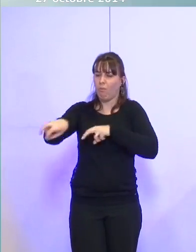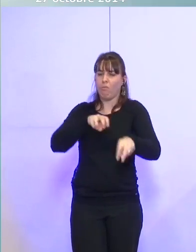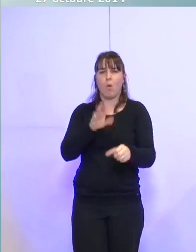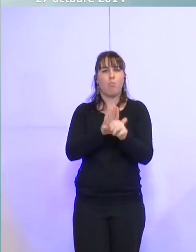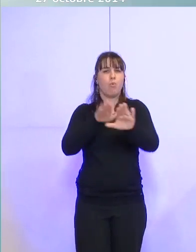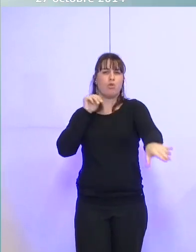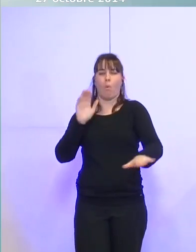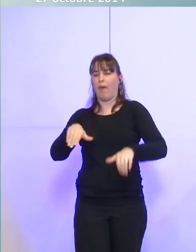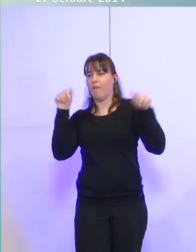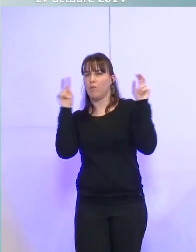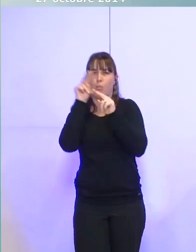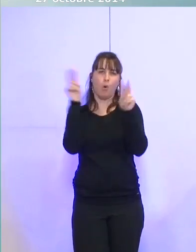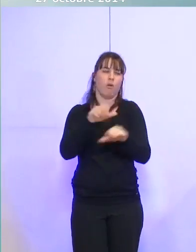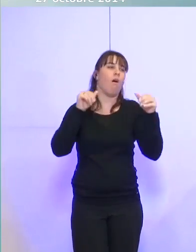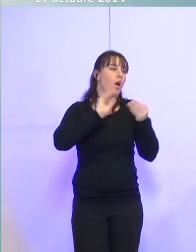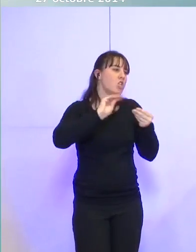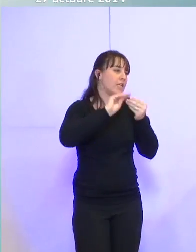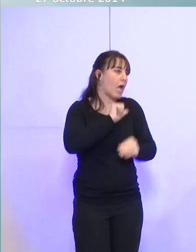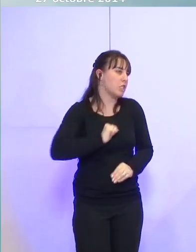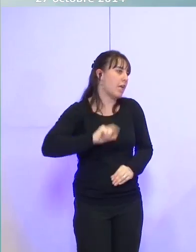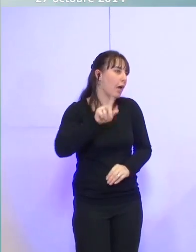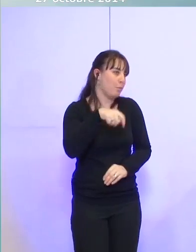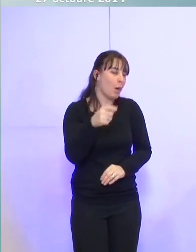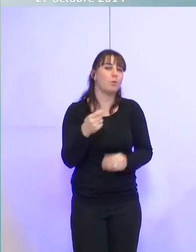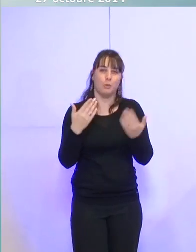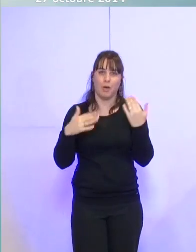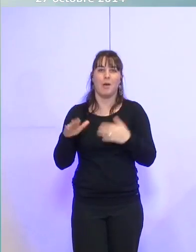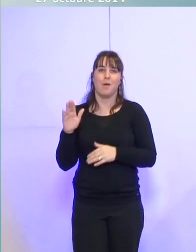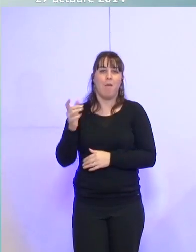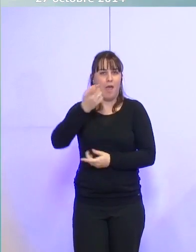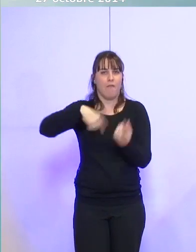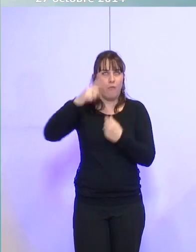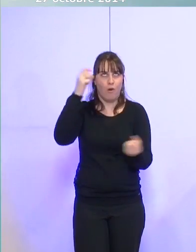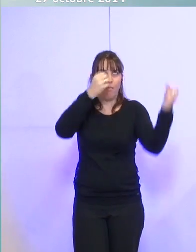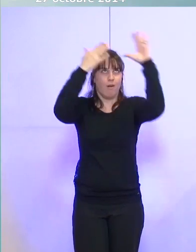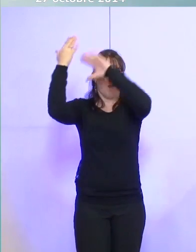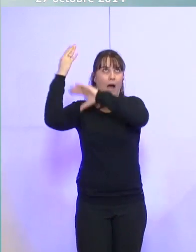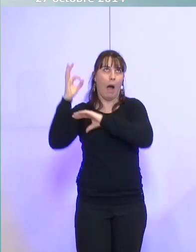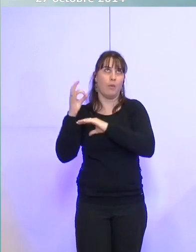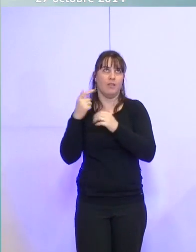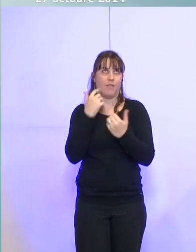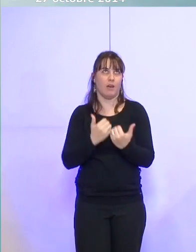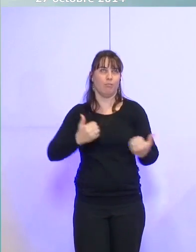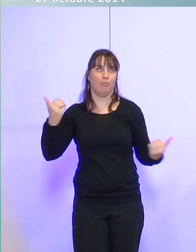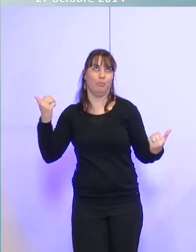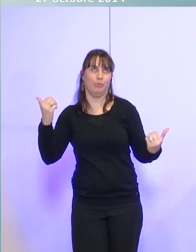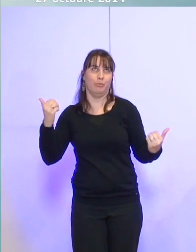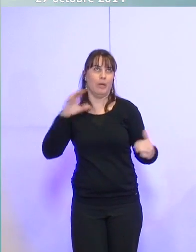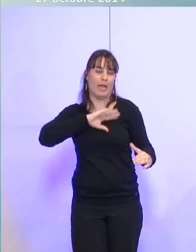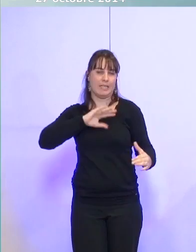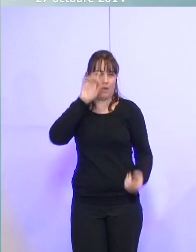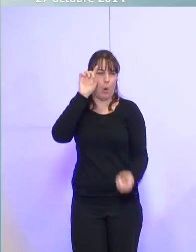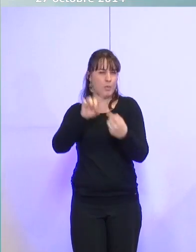de pollution. Je caricature bien évidemment le propos pour vous faire pointer et sentir un petit peu les